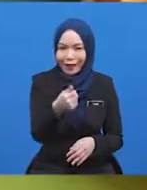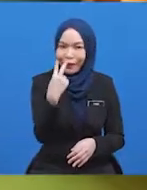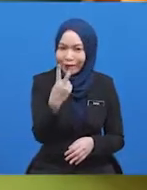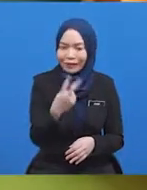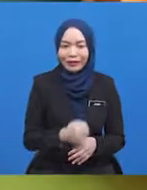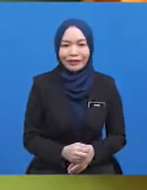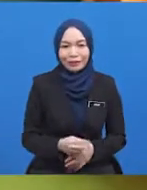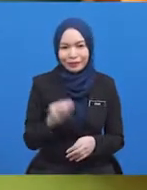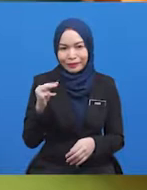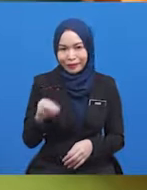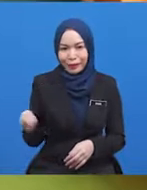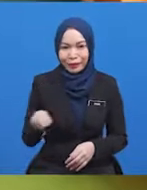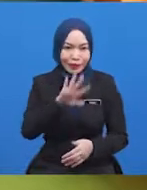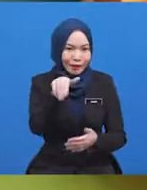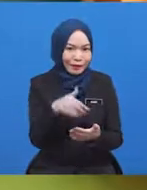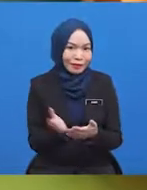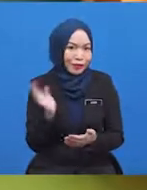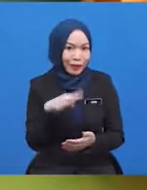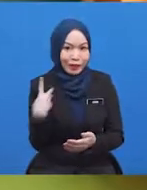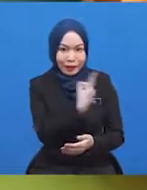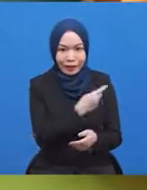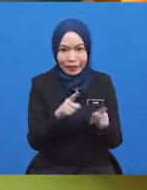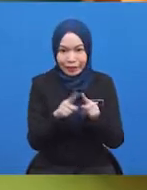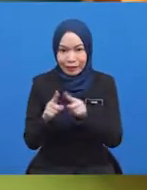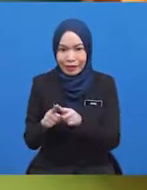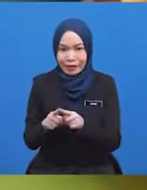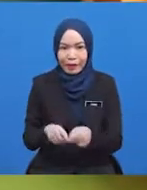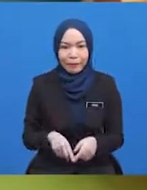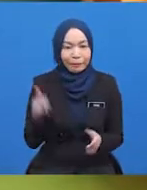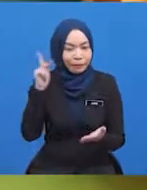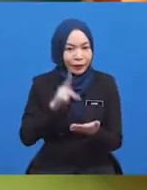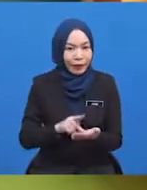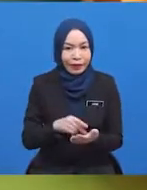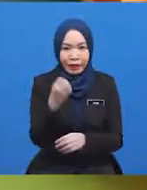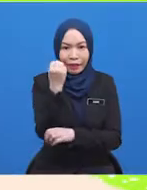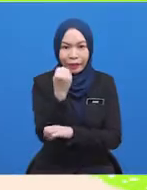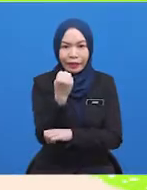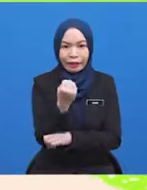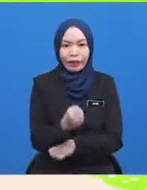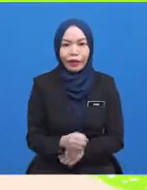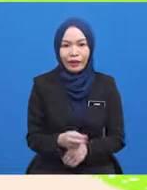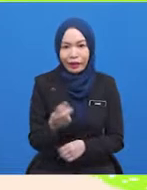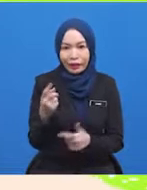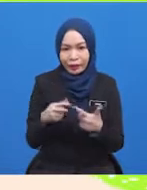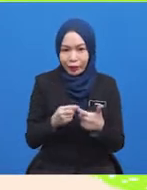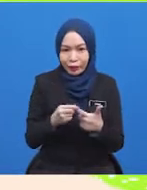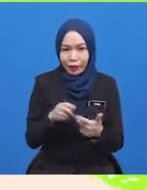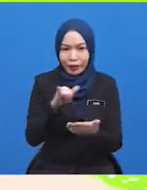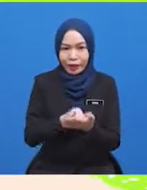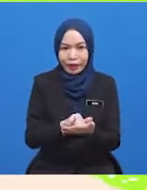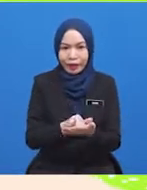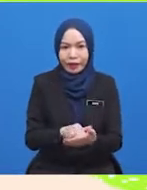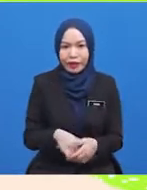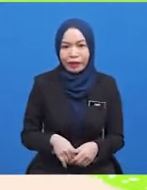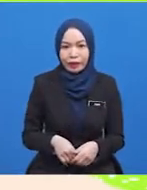Murid-murid sekalian, mari kita sama-sama mengenal pasti batuan kedua iaitu batuan enapan.